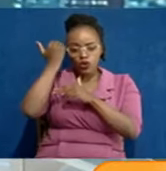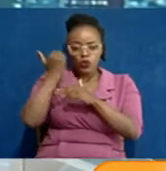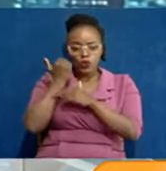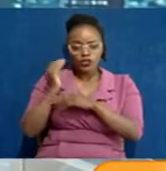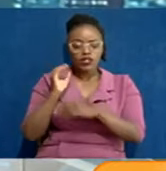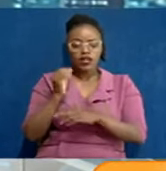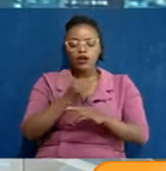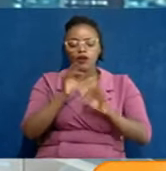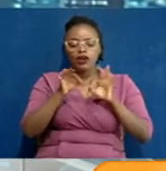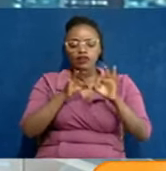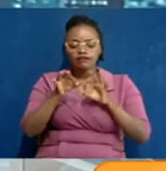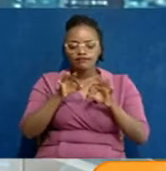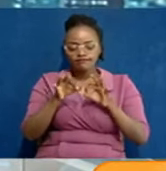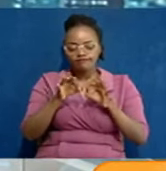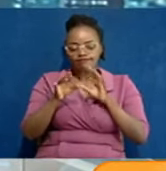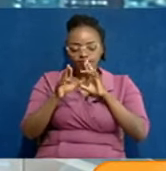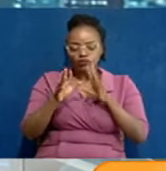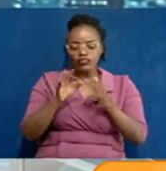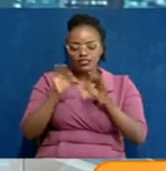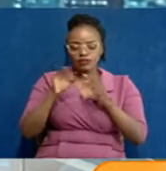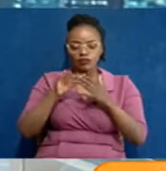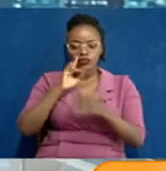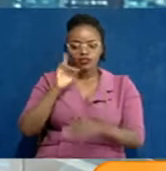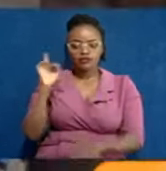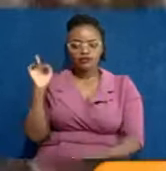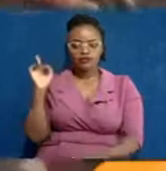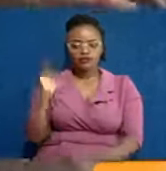anavyoeleza mwanahabari wetu Emmanuel To.